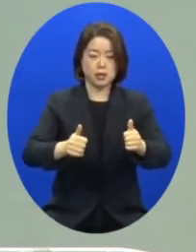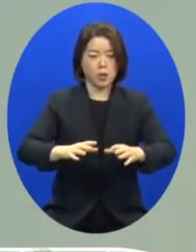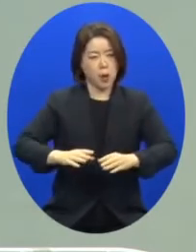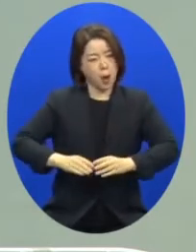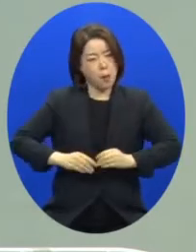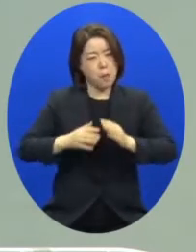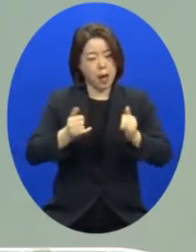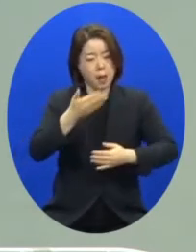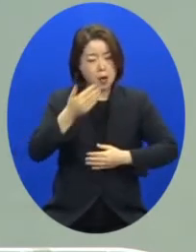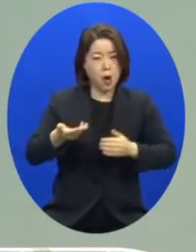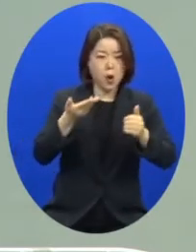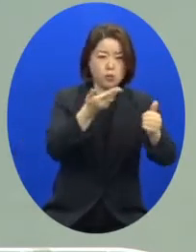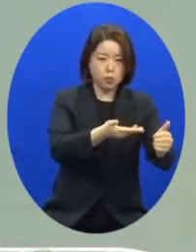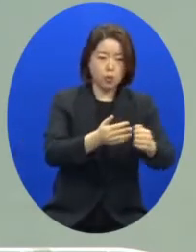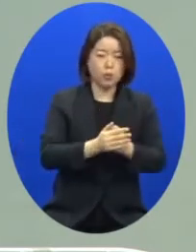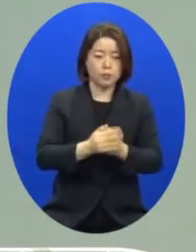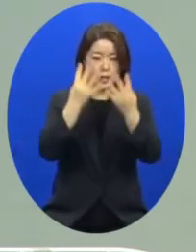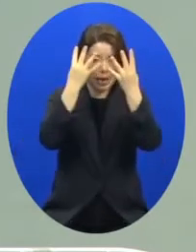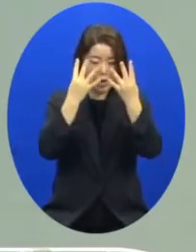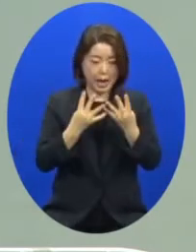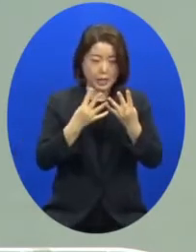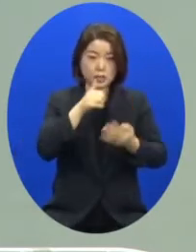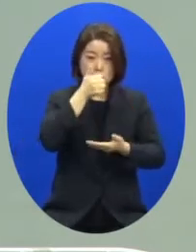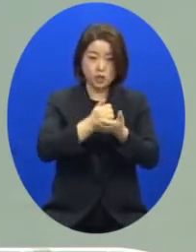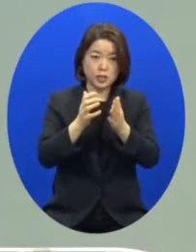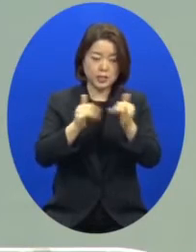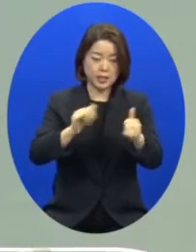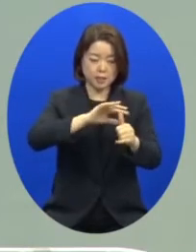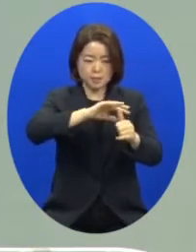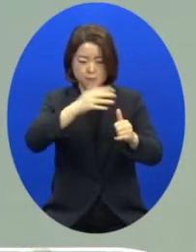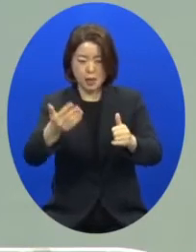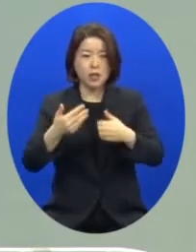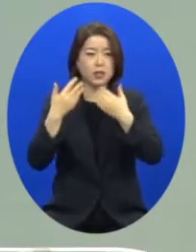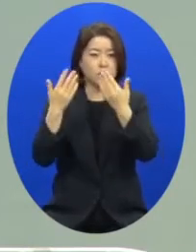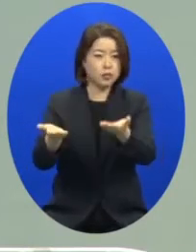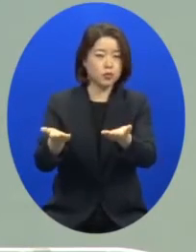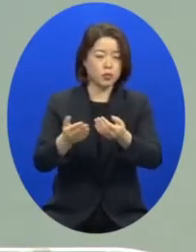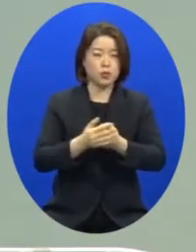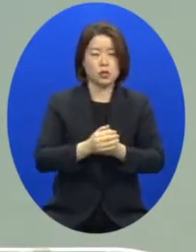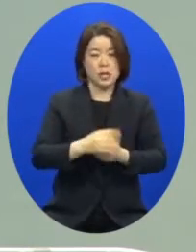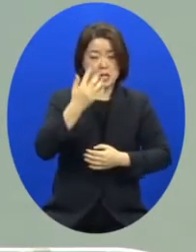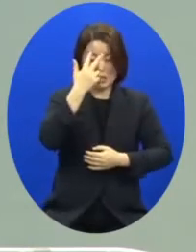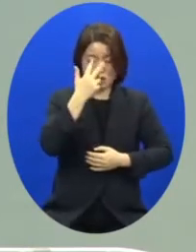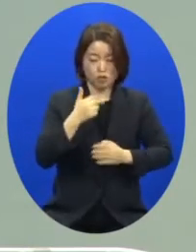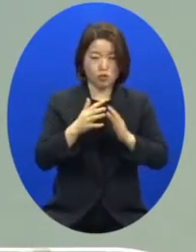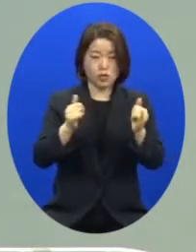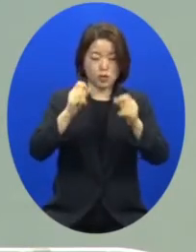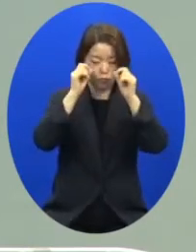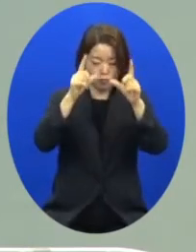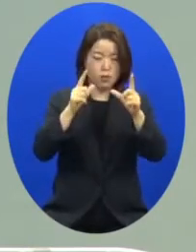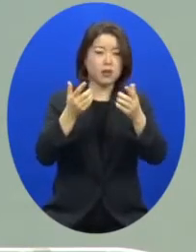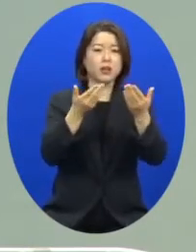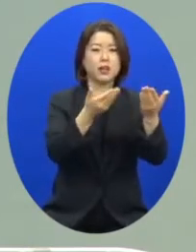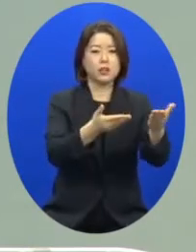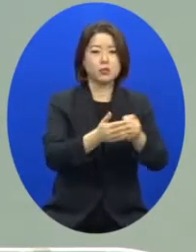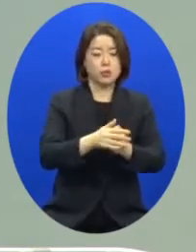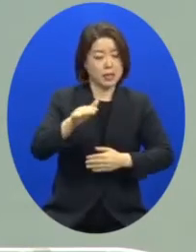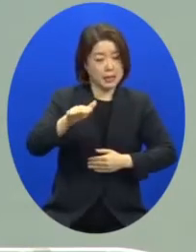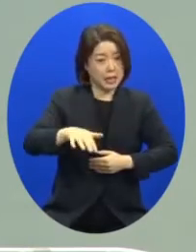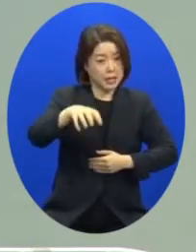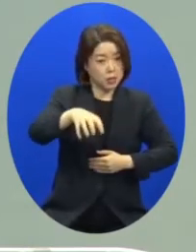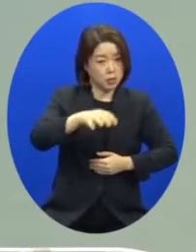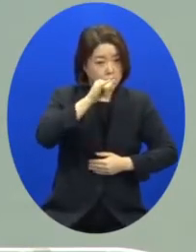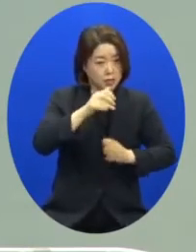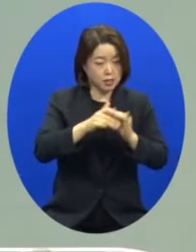사람에게 먹을 것을 주십니다 감옥에 갇힌 죄수를 석방 시켜 주십니다 눈먼 사람에게 눈을 뜨게 해 주시오 낮은 곳에 있는